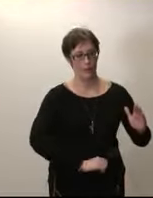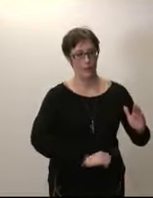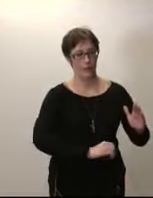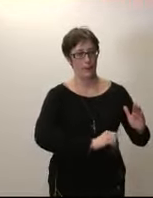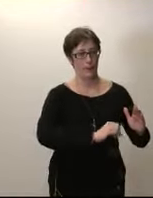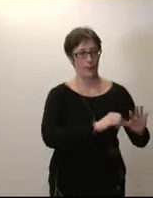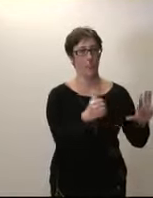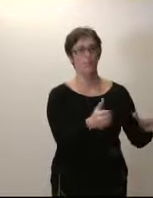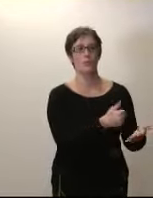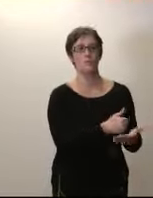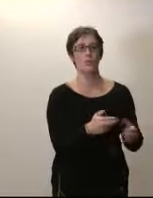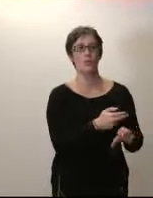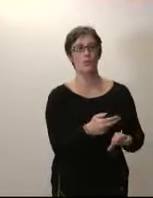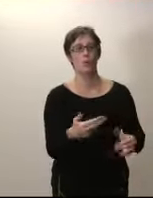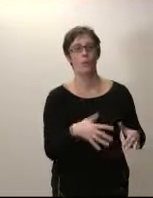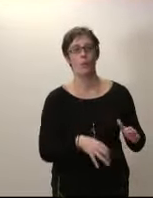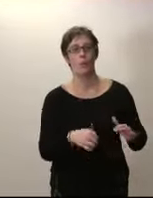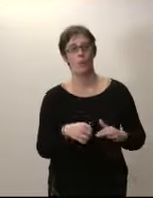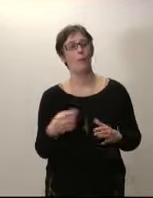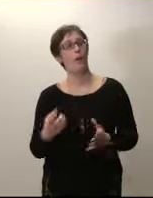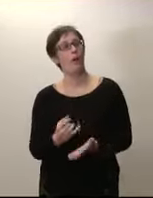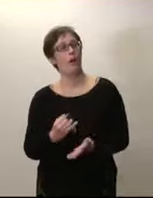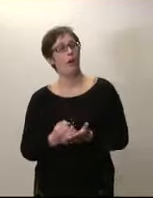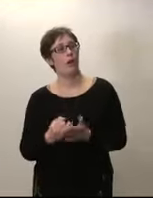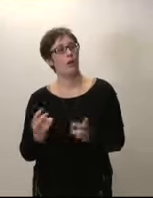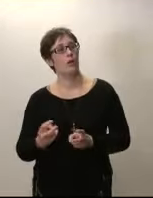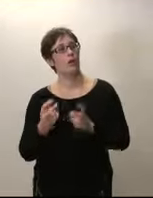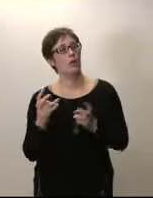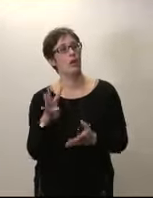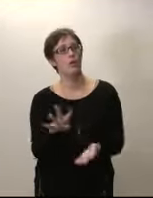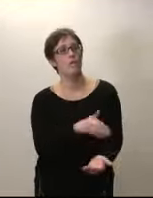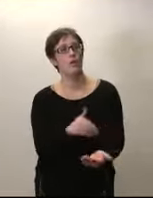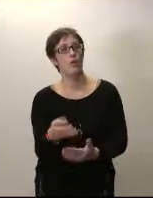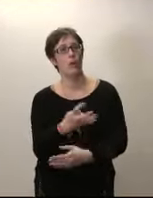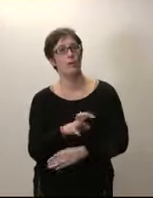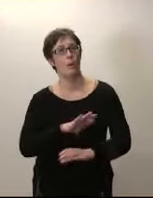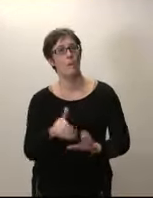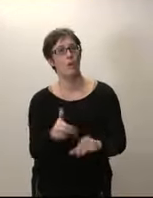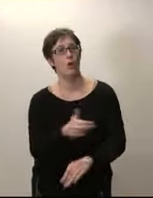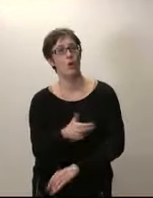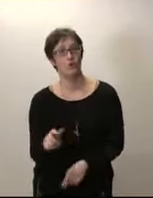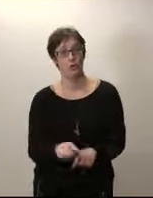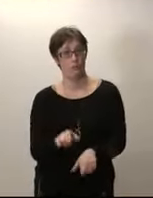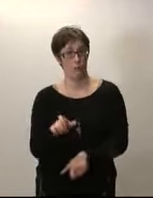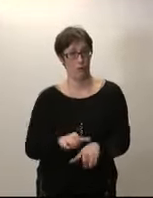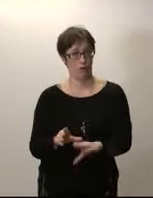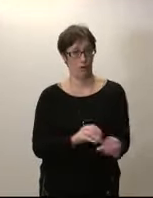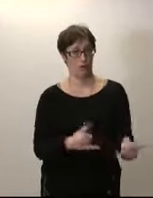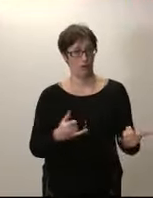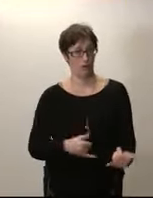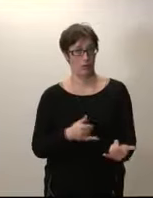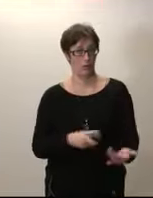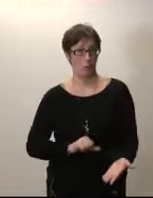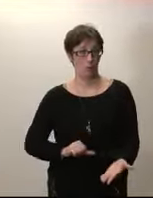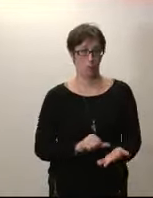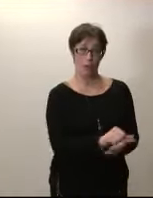en augmentant les impôts de 4,4 millions d'euros et donc de faire payer quasiment l'intégralité aux Thionvillois par l'impôt